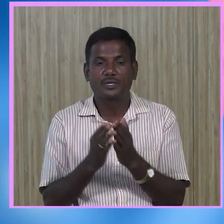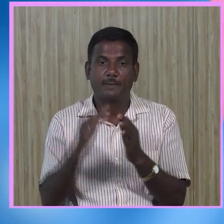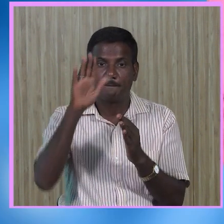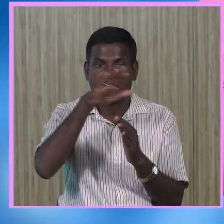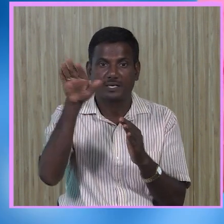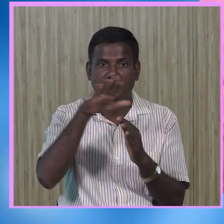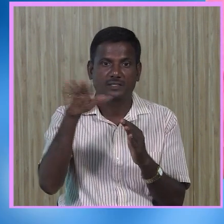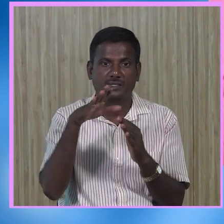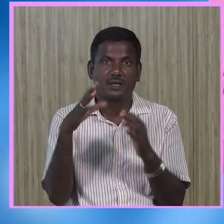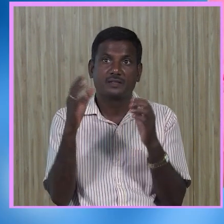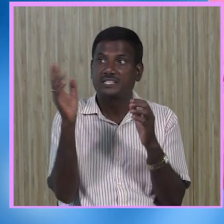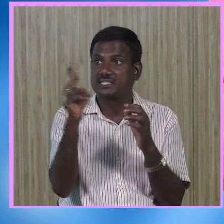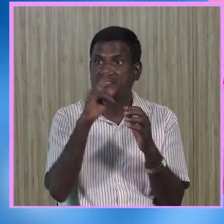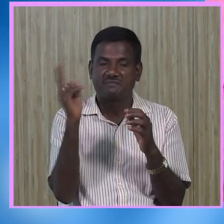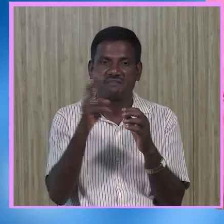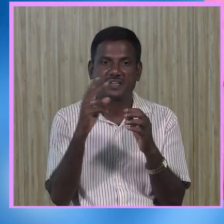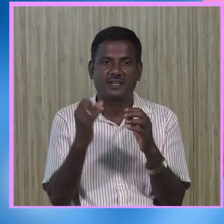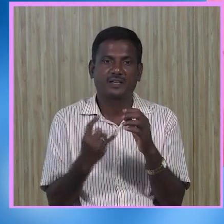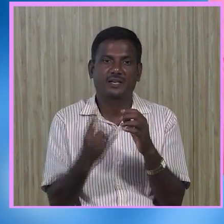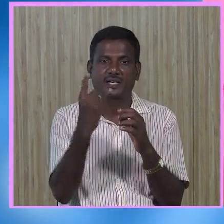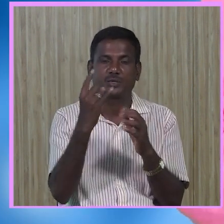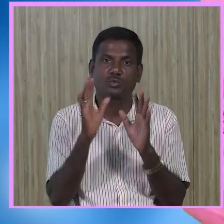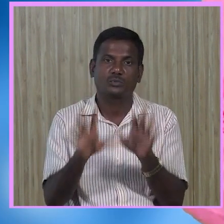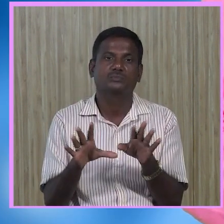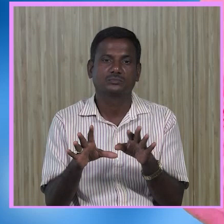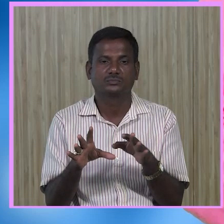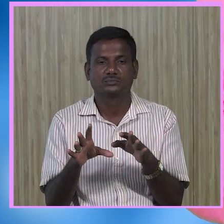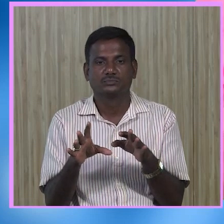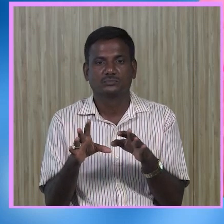மேற்பரப்பில் அதிகமான திசைவேகம் ராக்கெட்டுக்கு கொடுக்கப்பட்டால்,